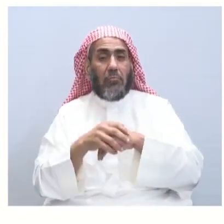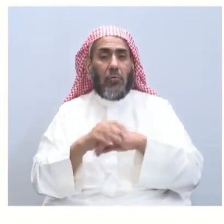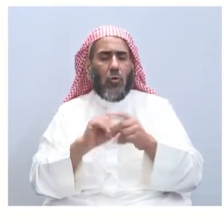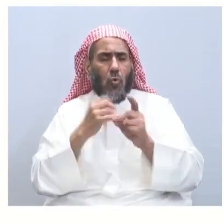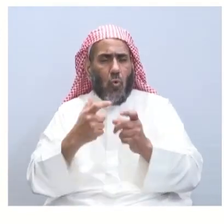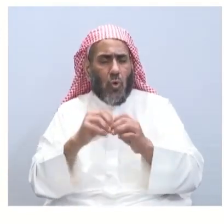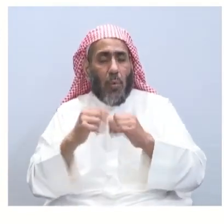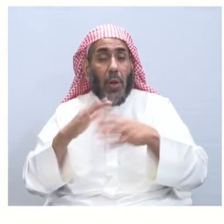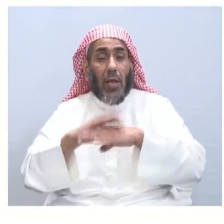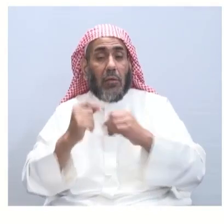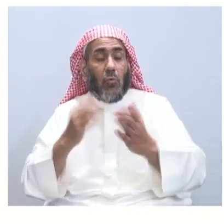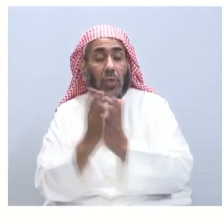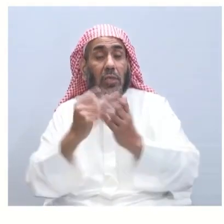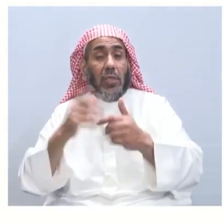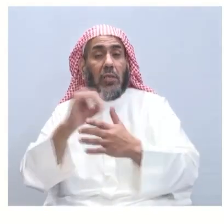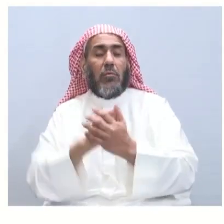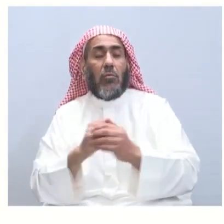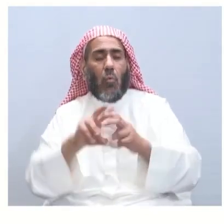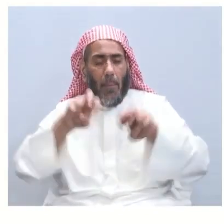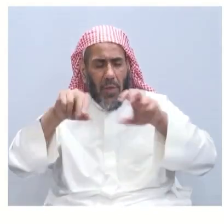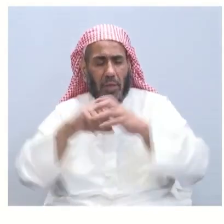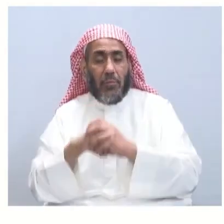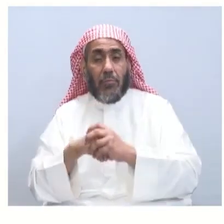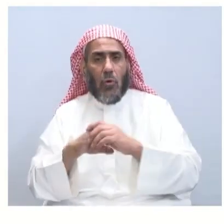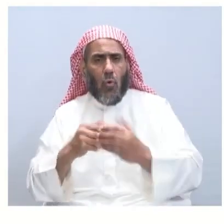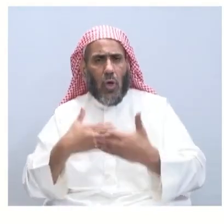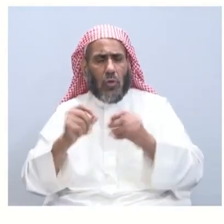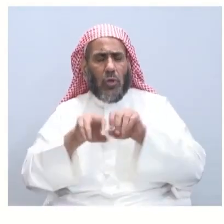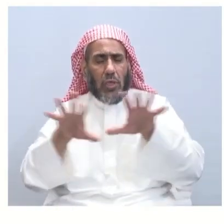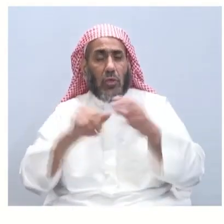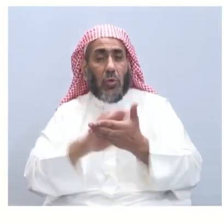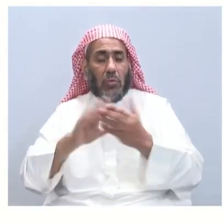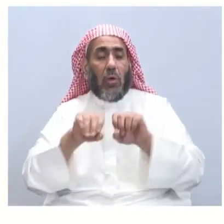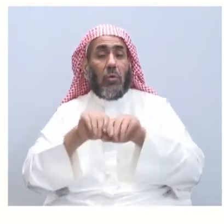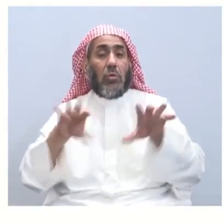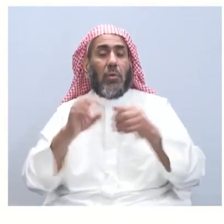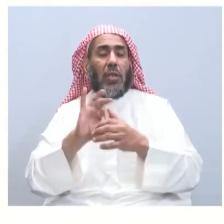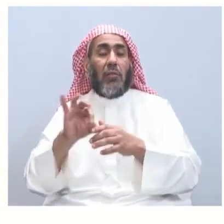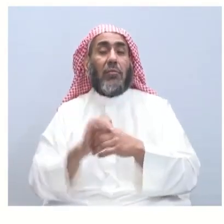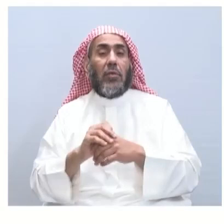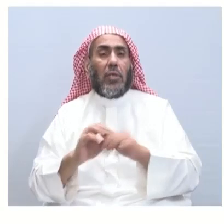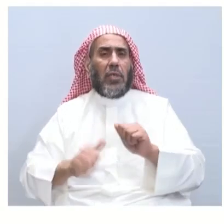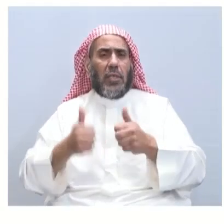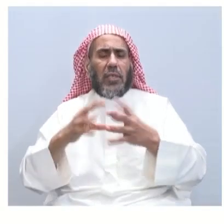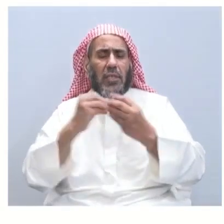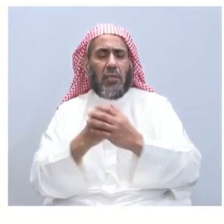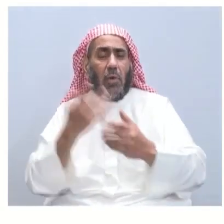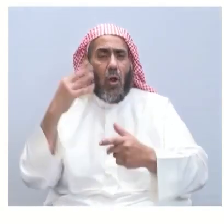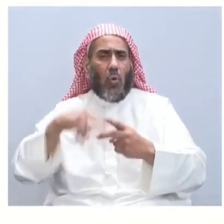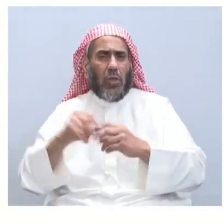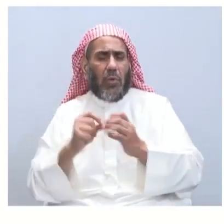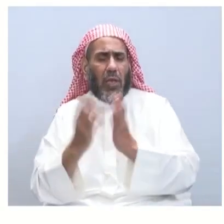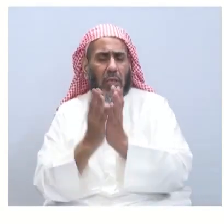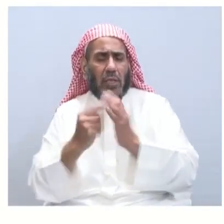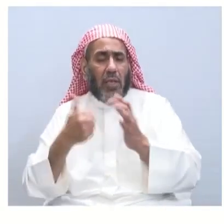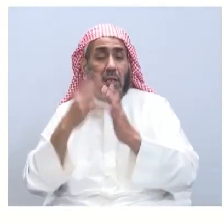يعنى بالادب ودراساته العلميه والبحثيه ويتيح النشر والطباعه والتوزيع من اهدافه تعزيز الانتماء الوطني من خلال